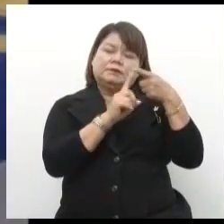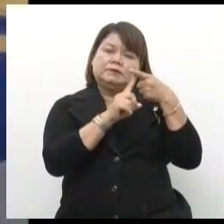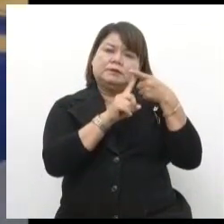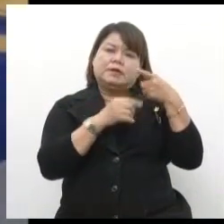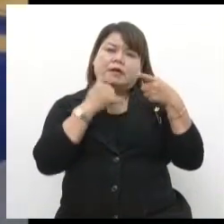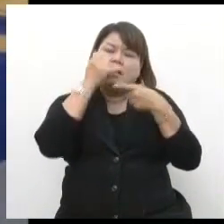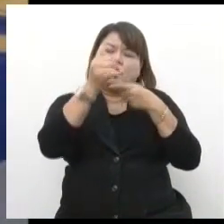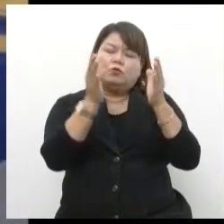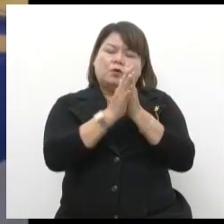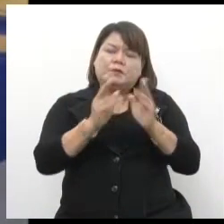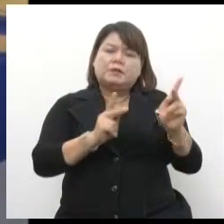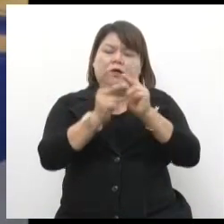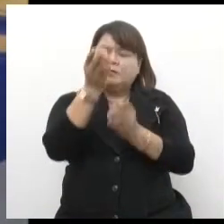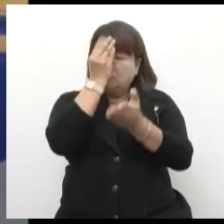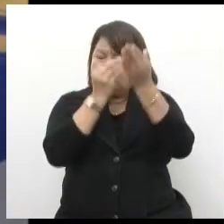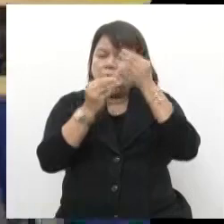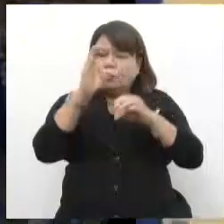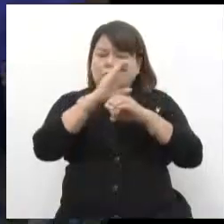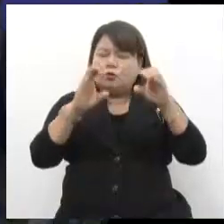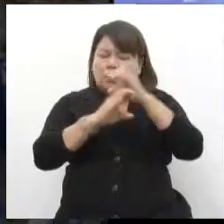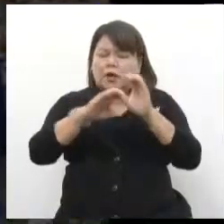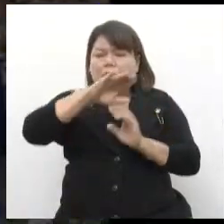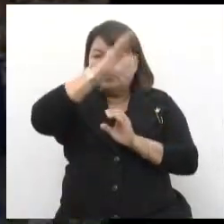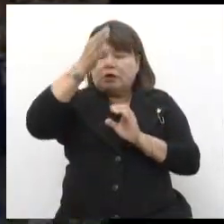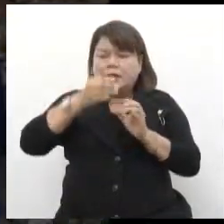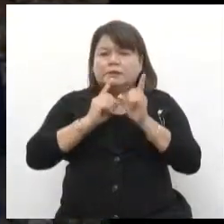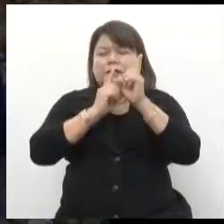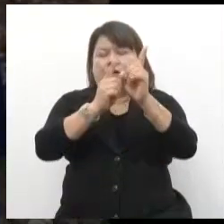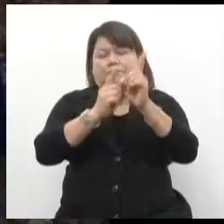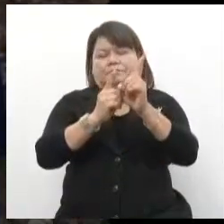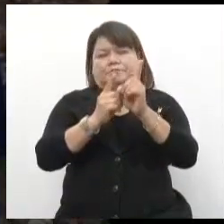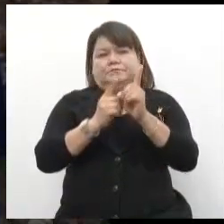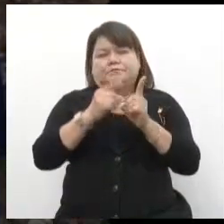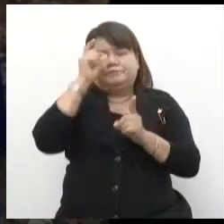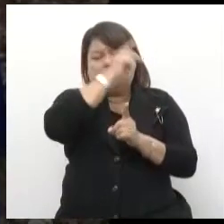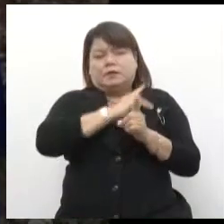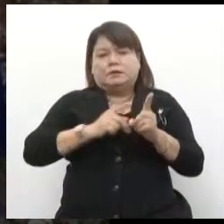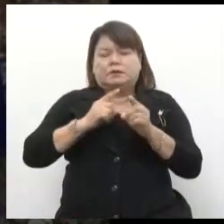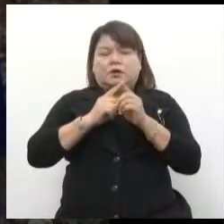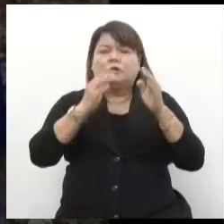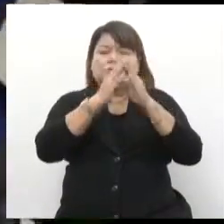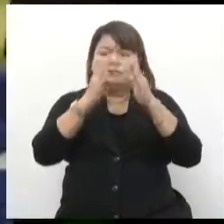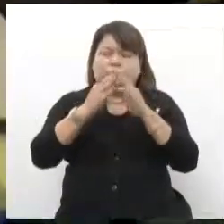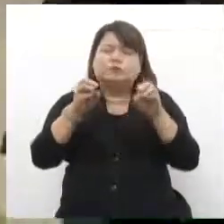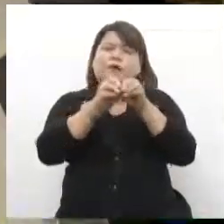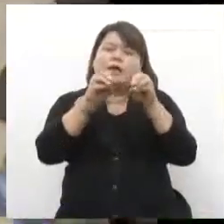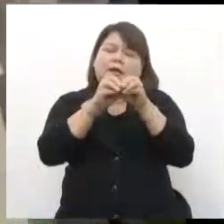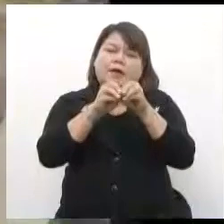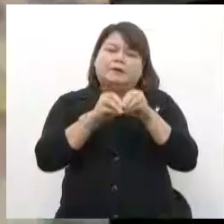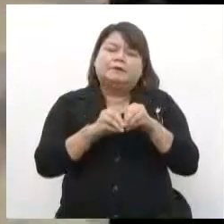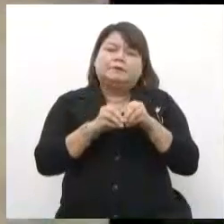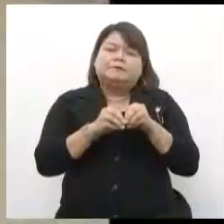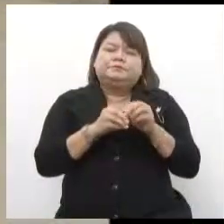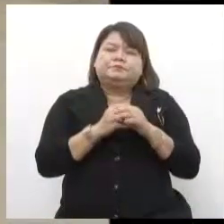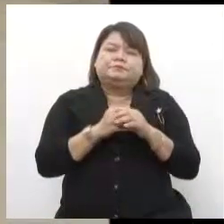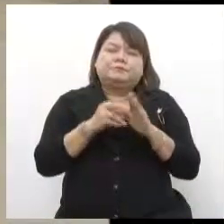ร่วมกิจกรรมอบรมโครงการโคกหนองนาตามพระราชดำริจากชุมชนบ้านวนาภัยตำบลน้ำม่วบอำเภอเ